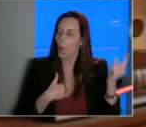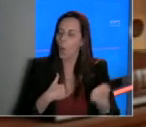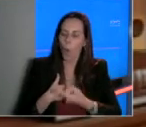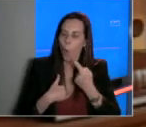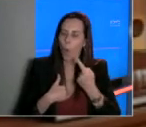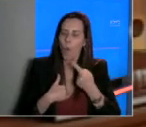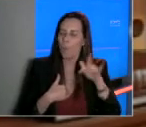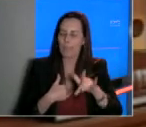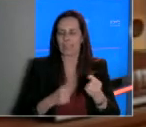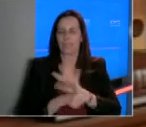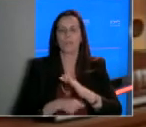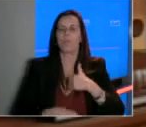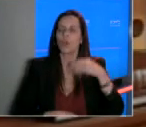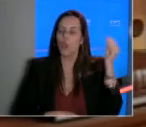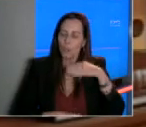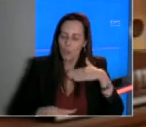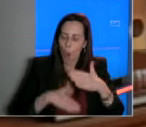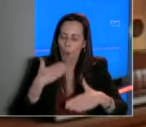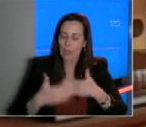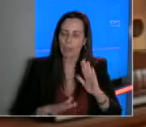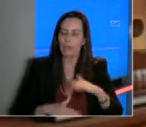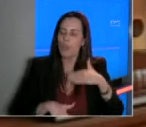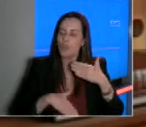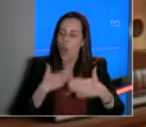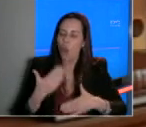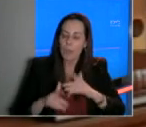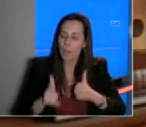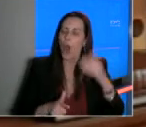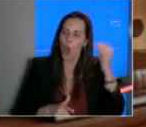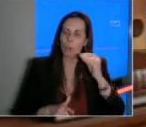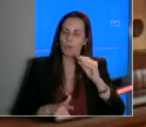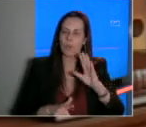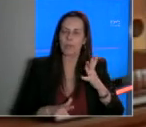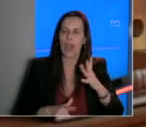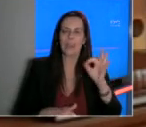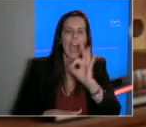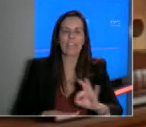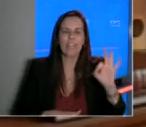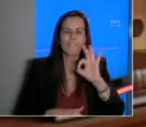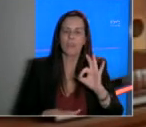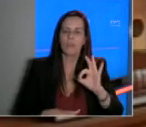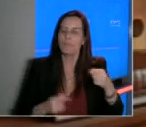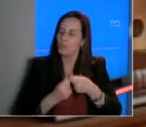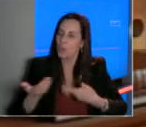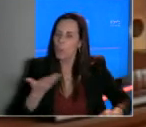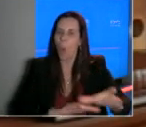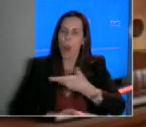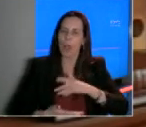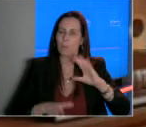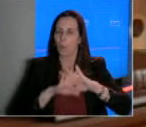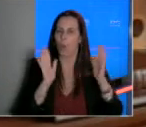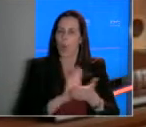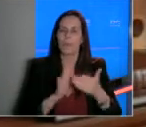מגויסת למלחמה בנגיף הזה, ואנחנו לומדים תוך כדי קרב, תוך כדי אש, לומדים את תכונותיו, ומשתפים פעולה מדעית עם